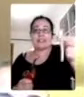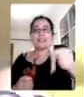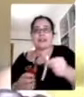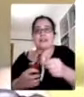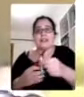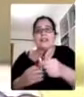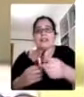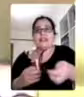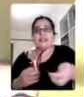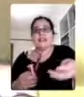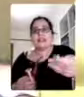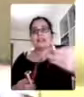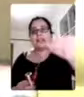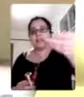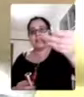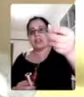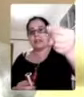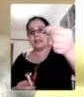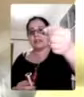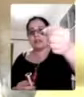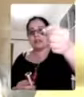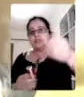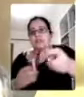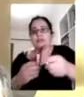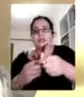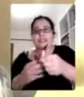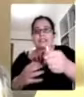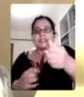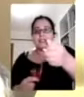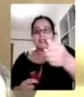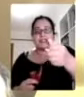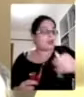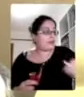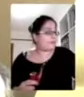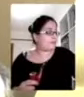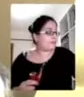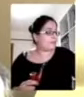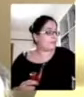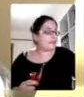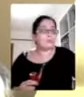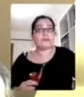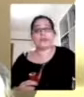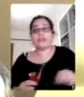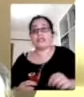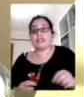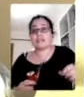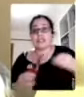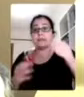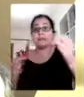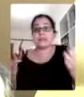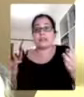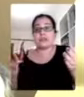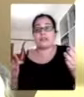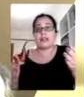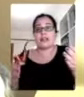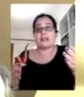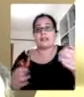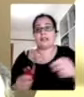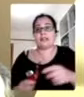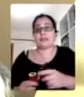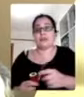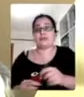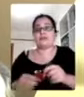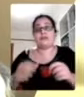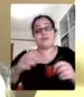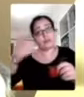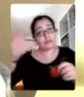Elimde sigara yok. Yanma çapı bununla bunun arasında değişiyor. Puro'nun yanma çapı çok